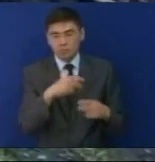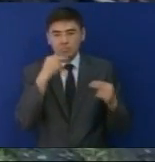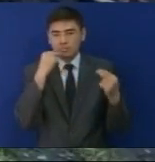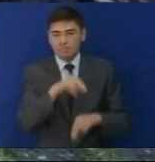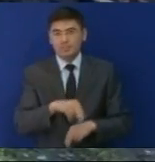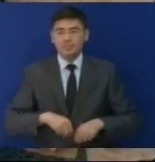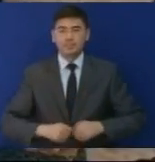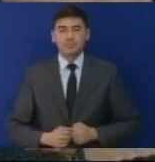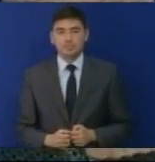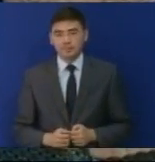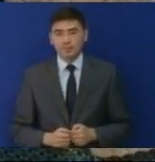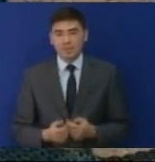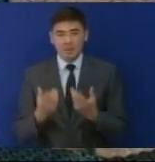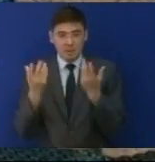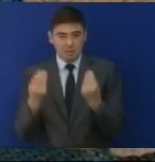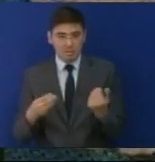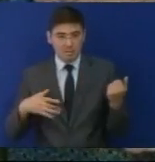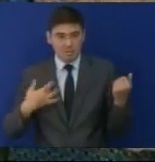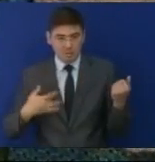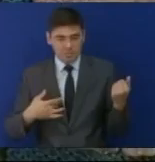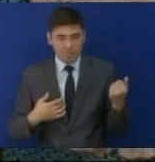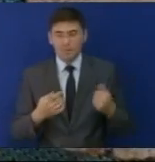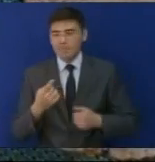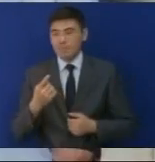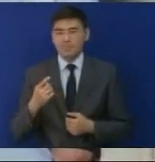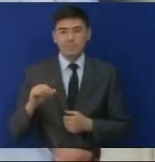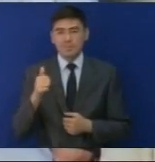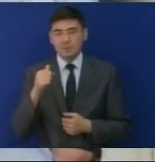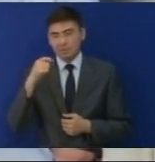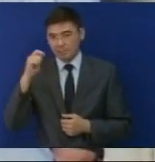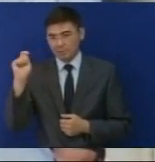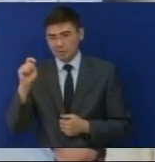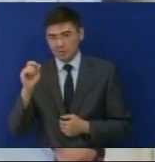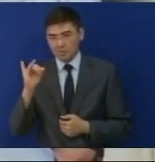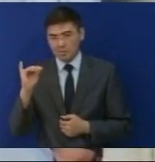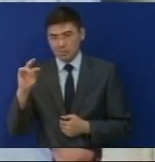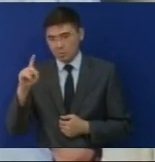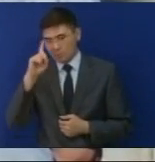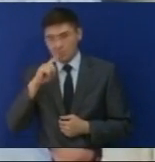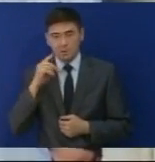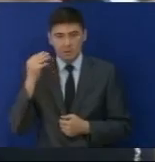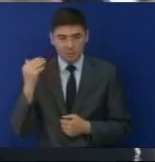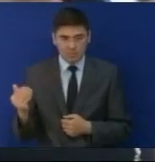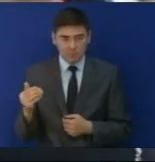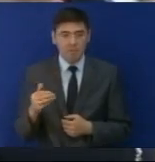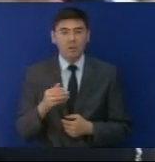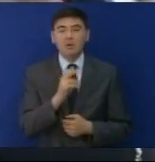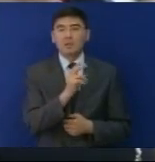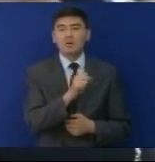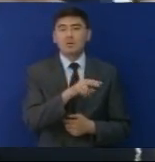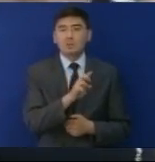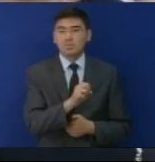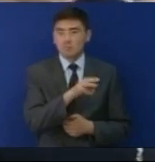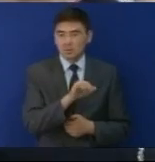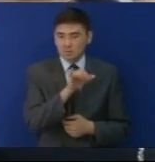Национальный день Домбры, который отмечают в Казахстане в первое воскресенье июля уже второй год подряд, стал для жителей села Колбатау двойным праздником. В этот день для